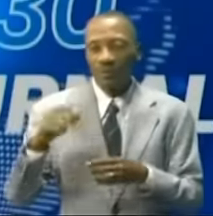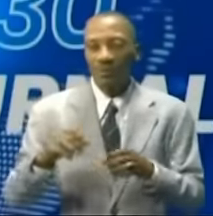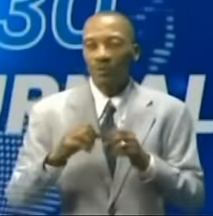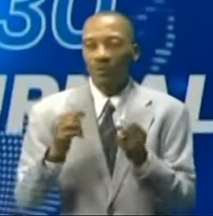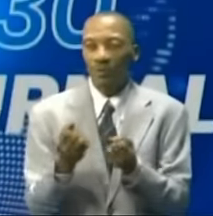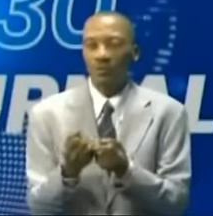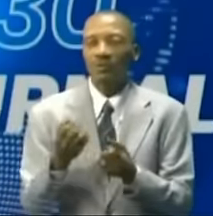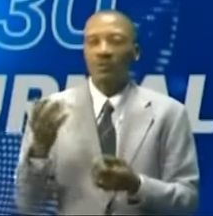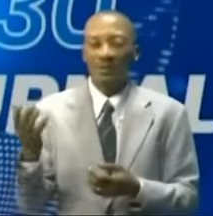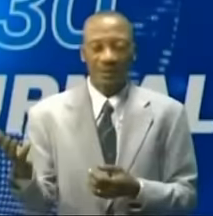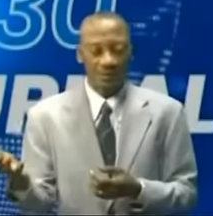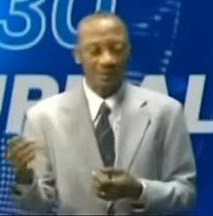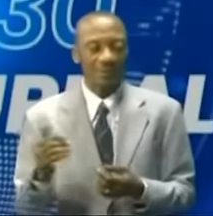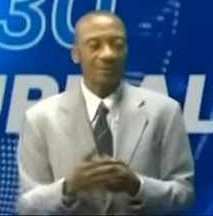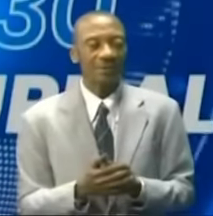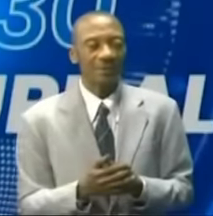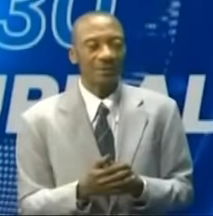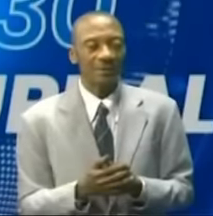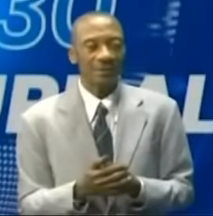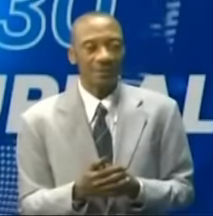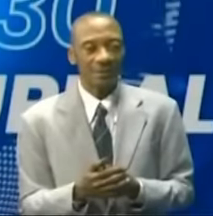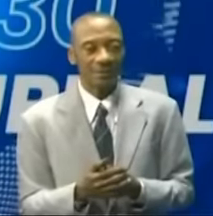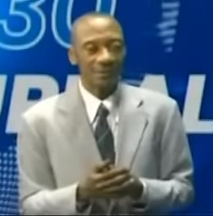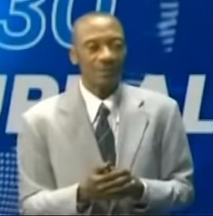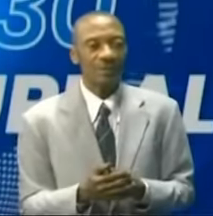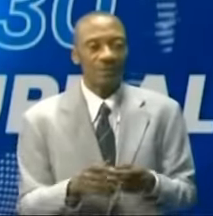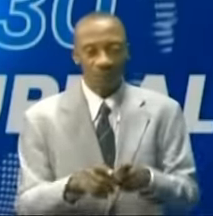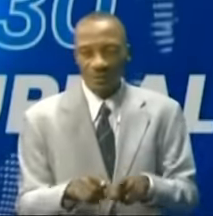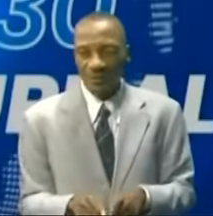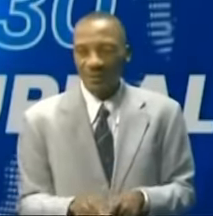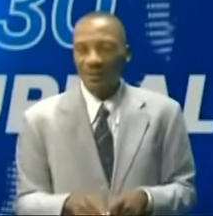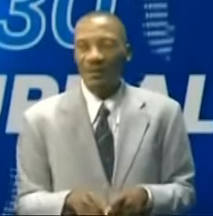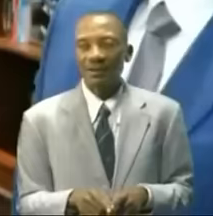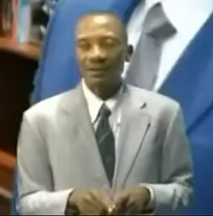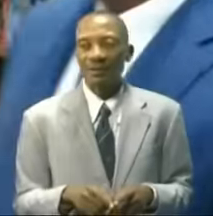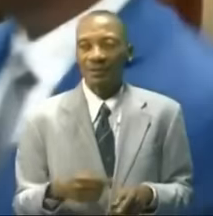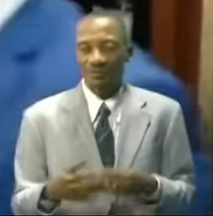prises au terme de cet entretien. Le récit est de Kibambeso Moïsa.